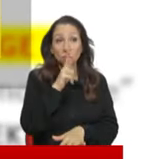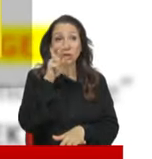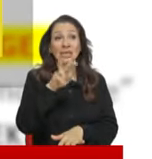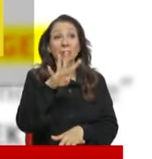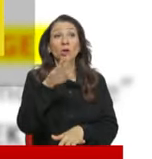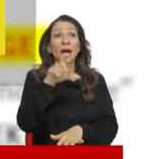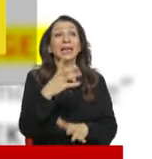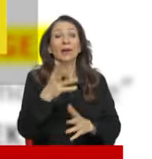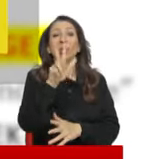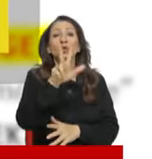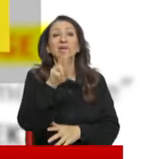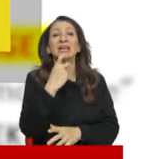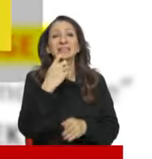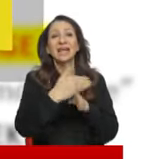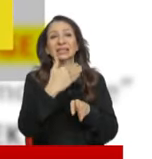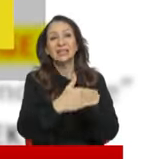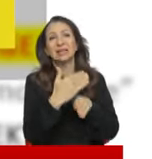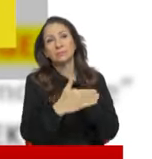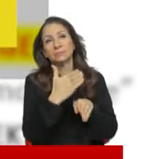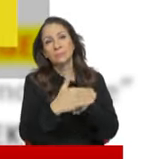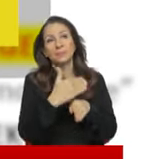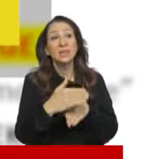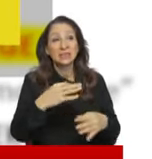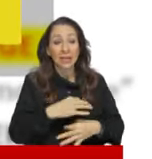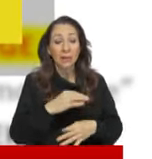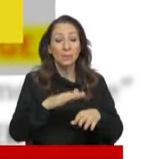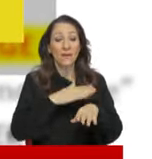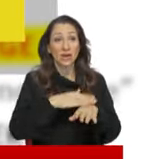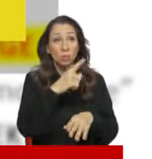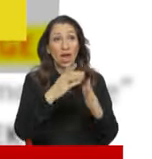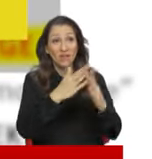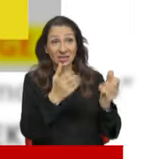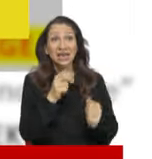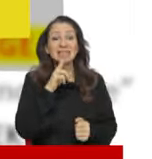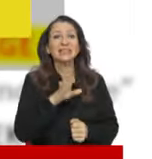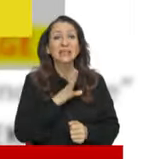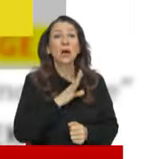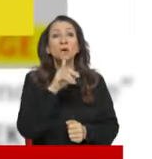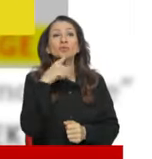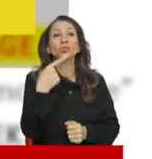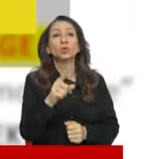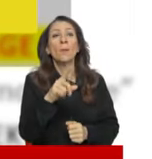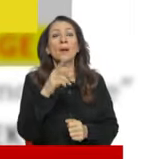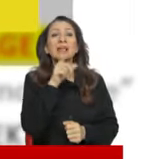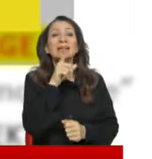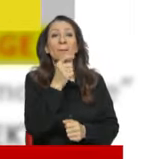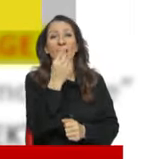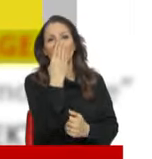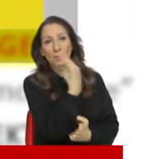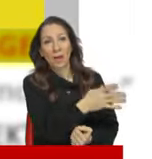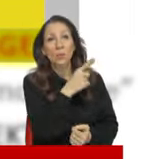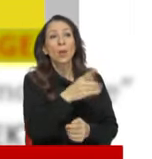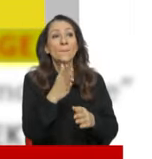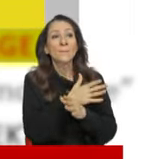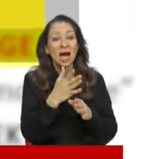ay Yani 32 yıl taksitle geri ödenecektir Sayın Mansur Yavaş bu ev alınırken kızına 100.000 Pound hibe etmiş bunu